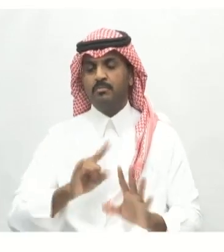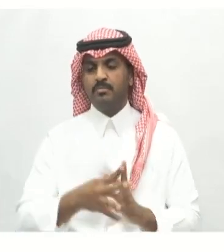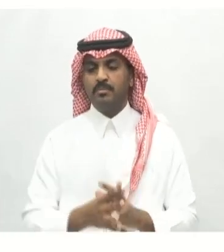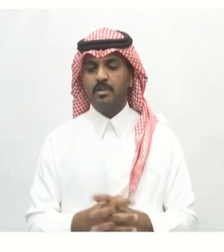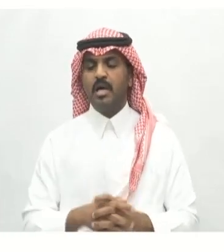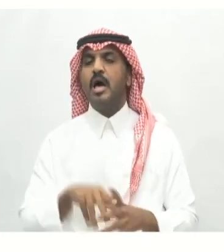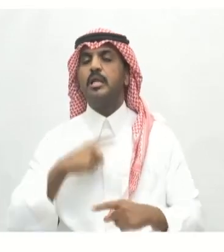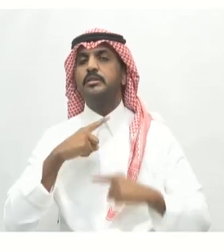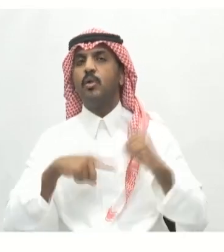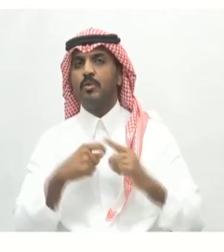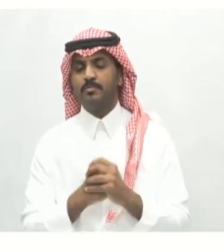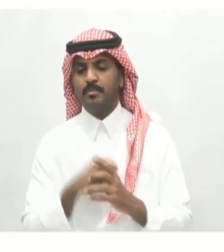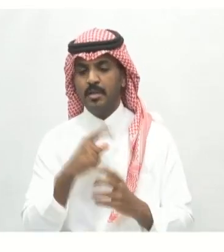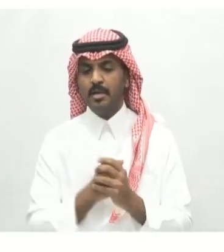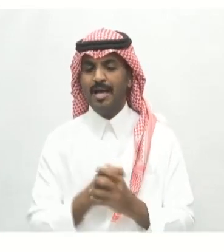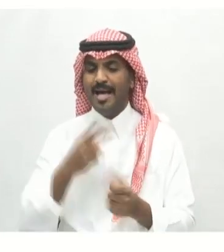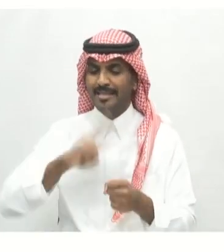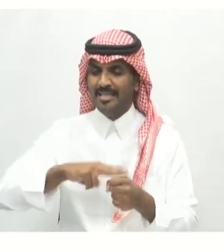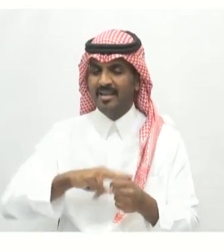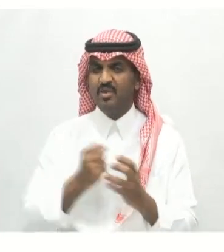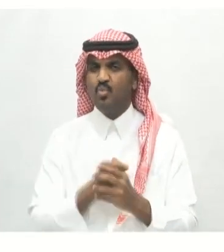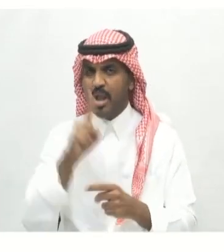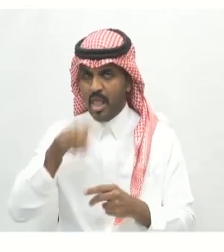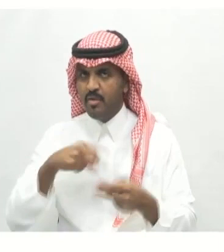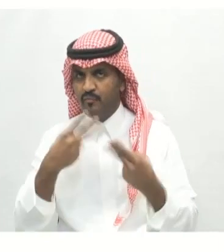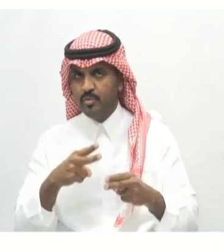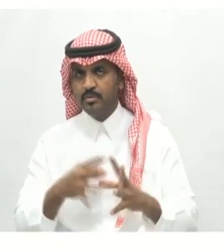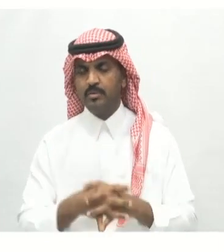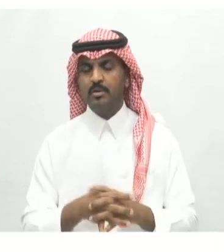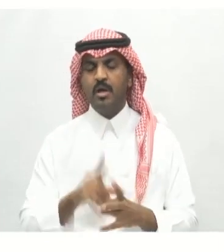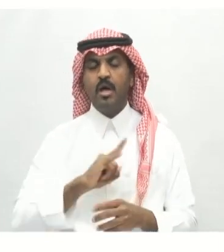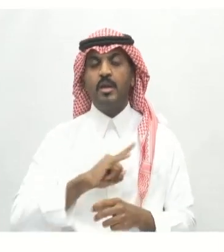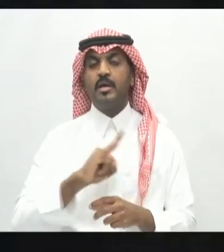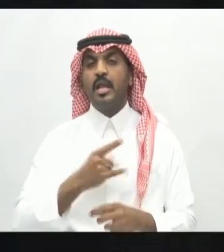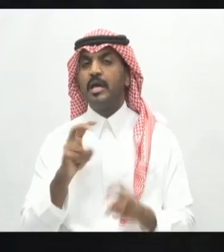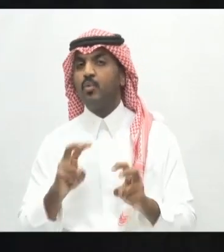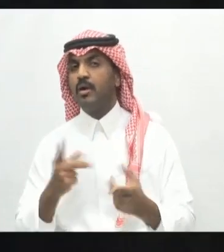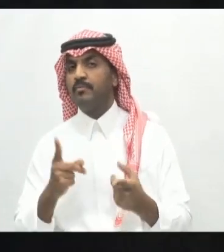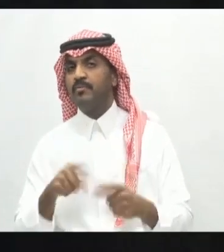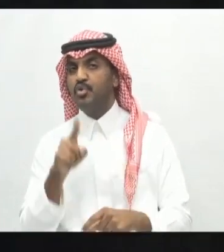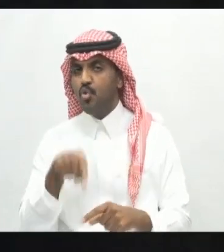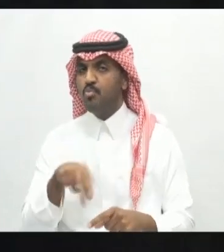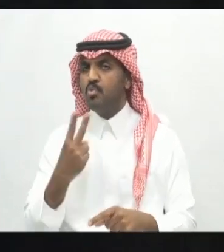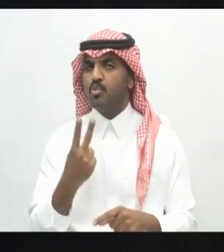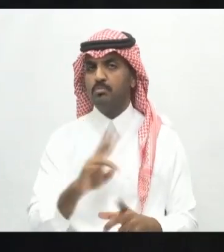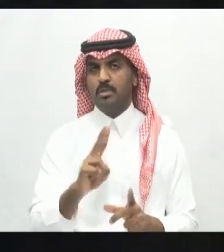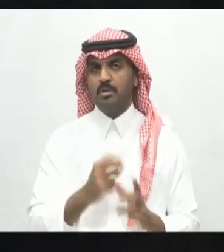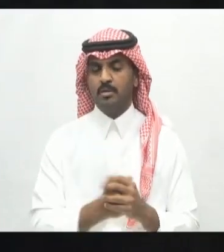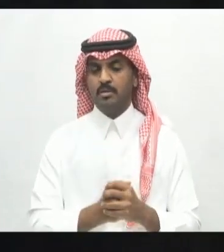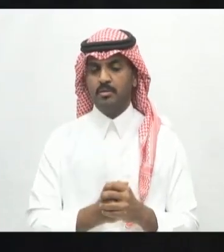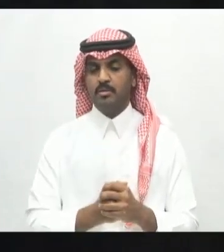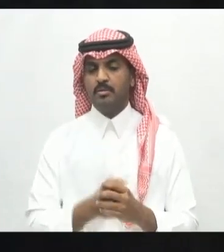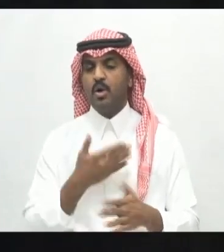هذا معنى قولنا التكرار والفوريه لان النهي لا يتوقف على النهي يوم او يومان